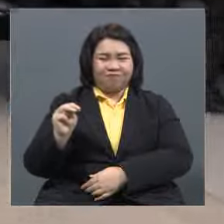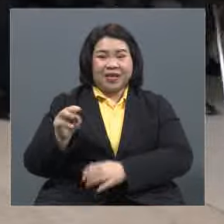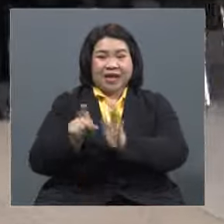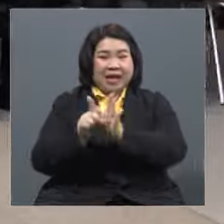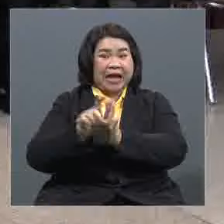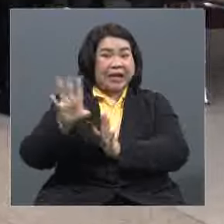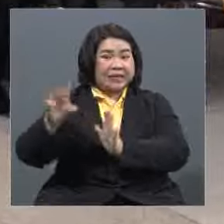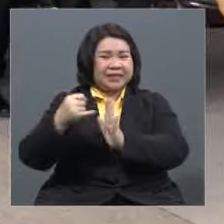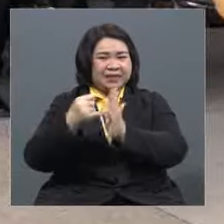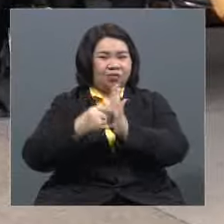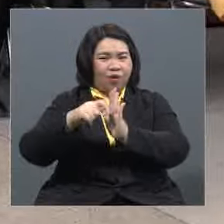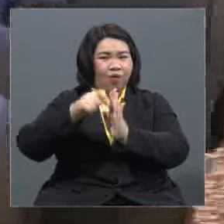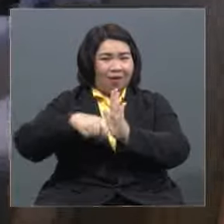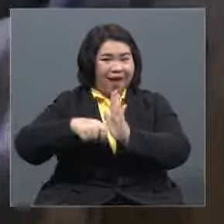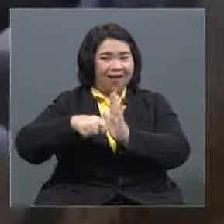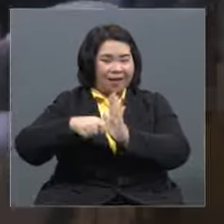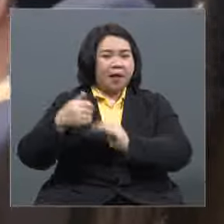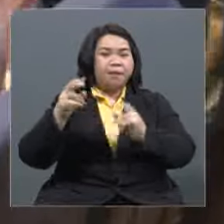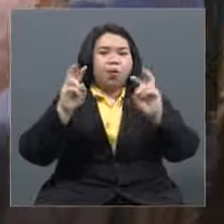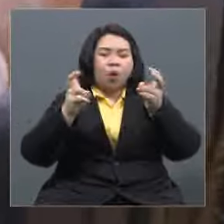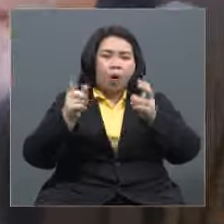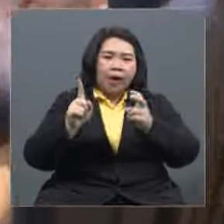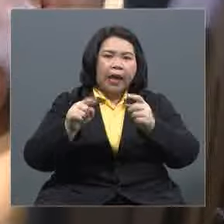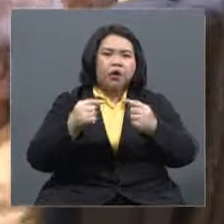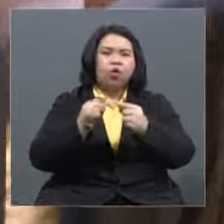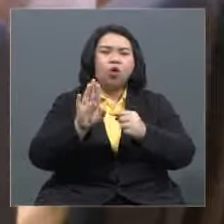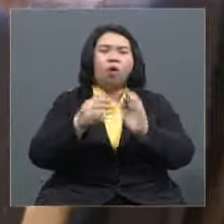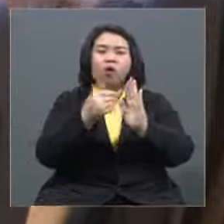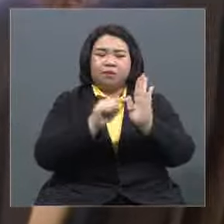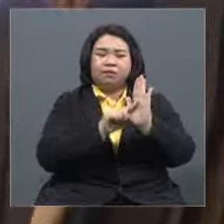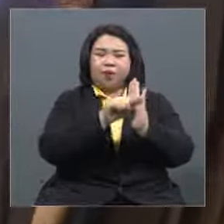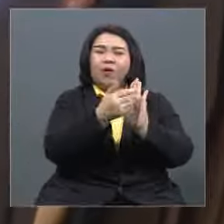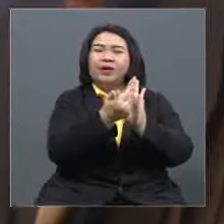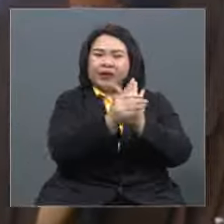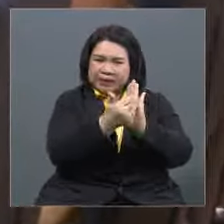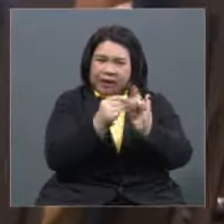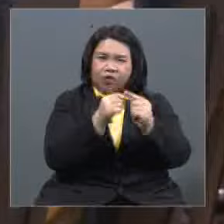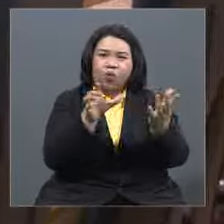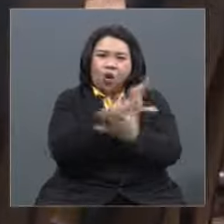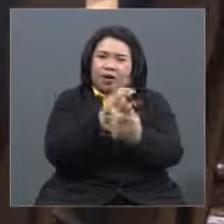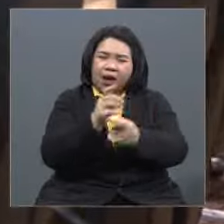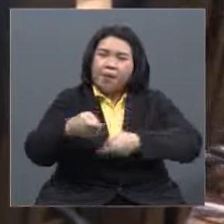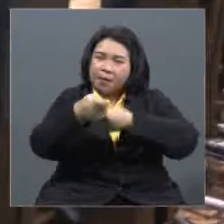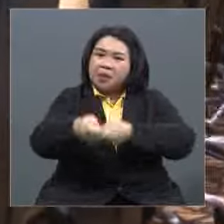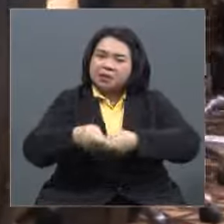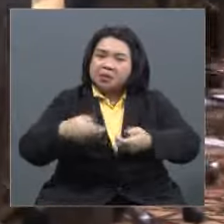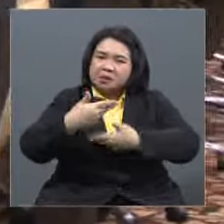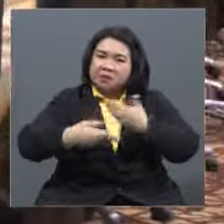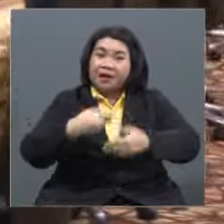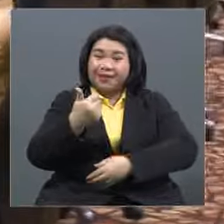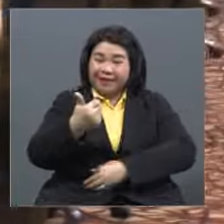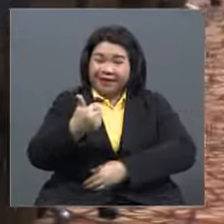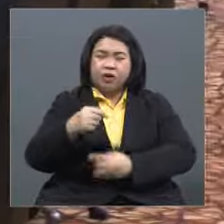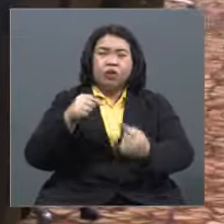4จังหวัดนครราชสีมาภายใต้หัวข้อประตูสู่อีสานศูนย์กลางการท่องเที่ยวอารยธรรมและเกษตรมูลค่าสูงจัดขึ้นที่